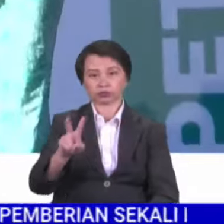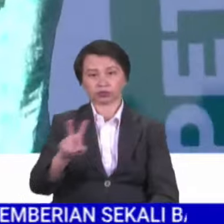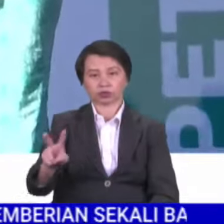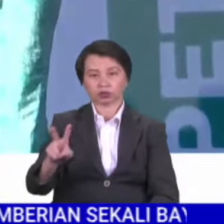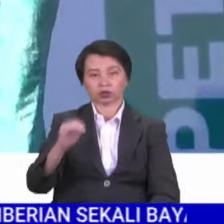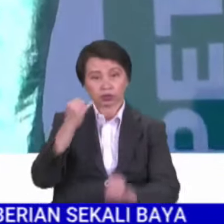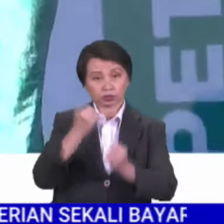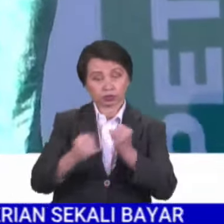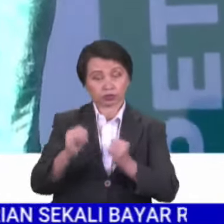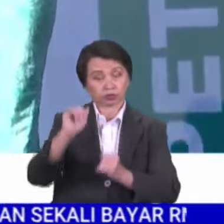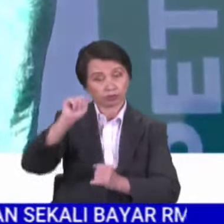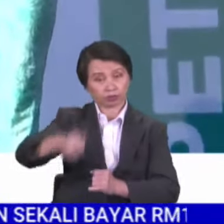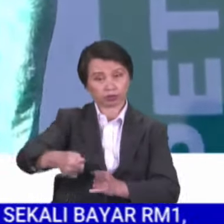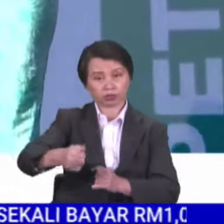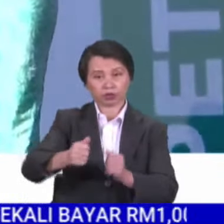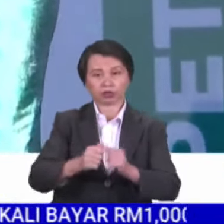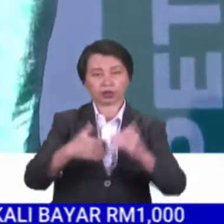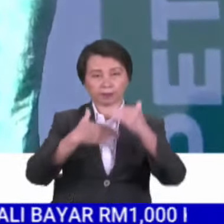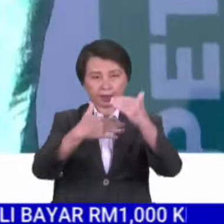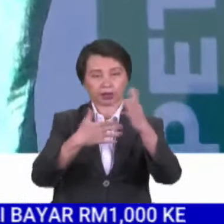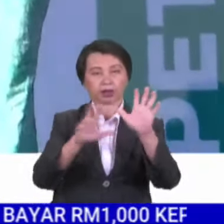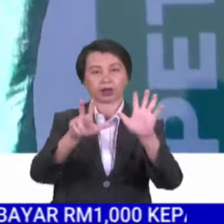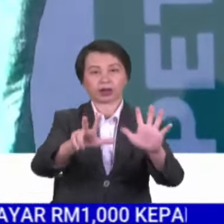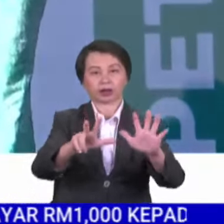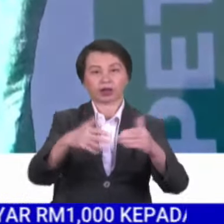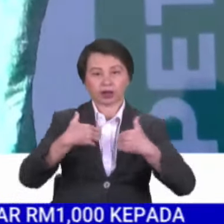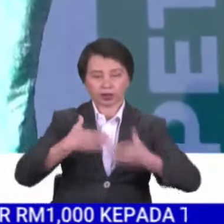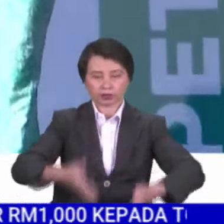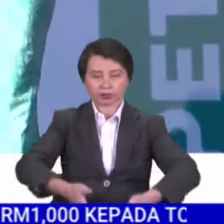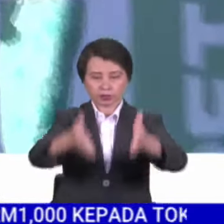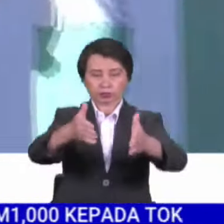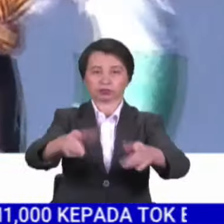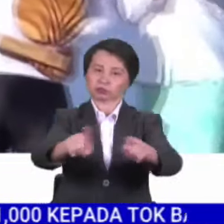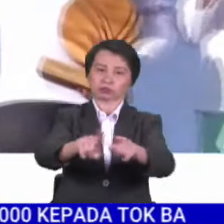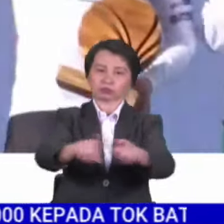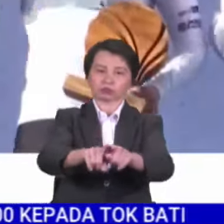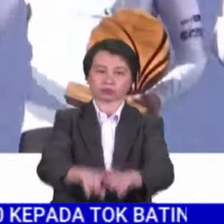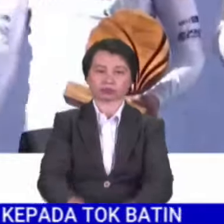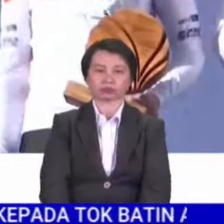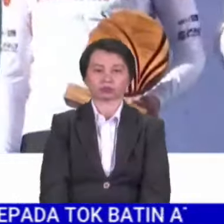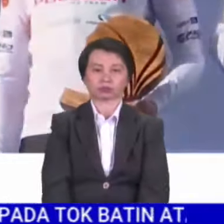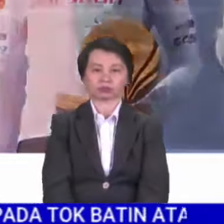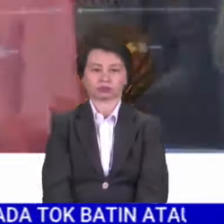tirainya esok dengan perlumbaan peringkat ke-8 berlangsung di laluan sama.